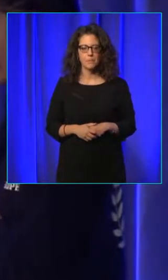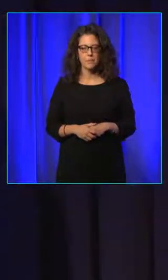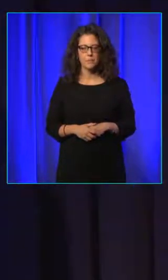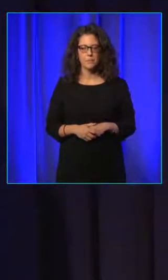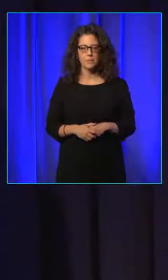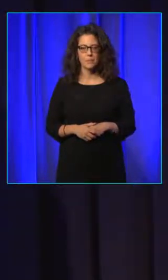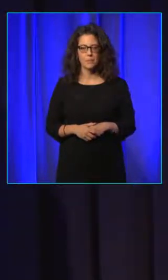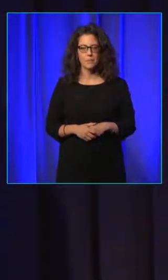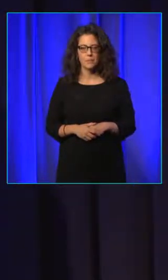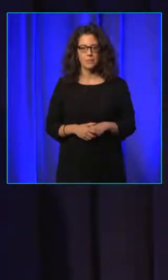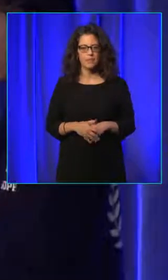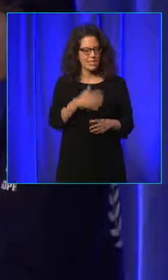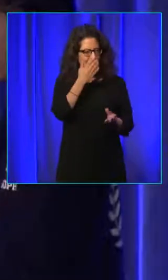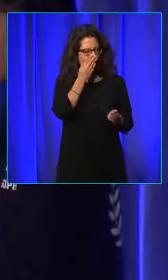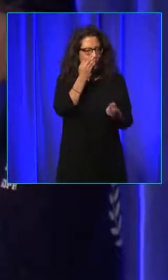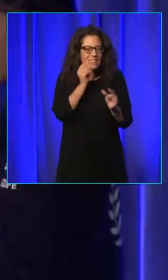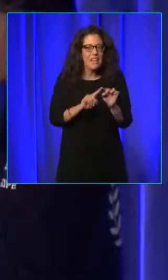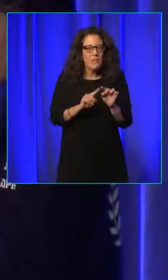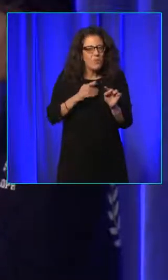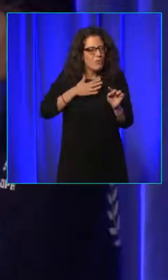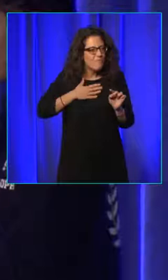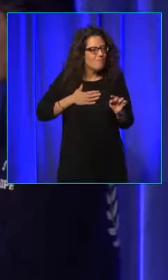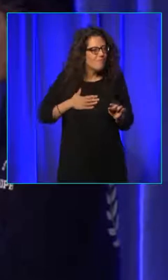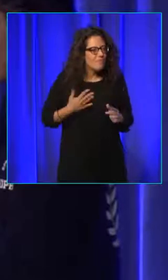Est-ce que tu as ressenti des sensations?